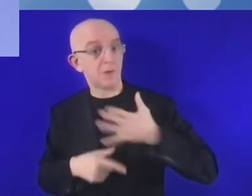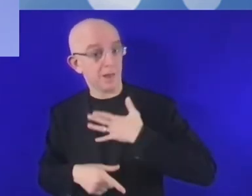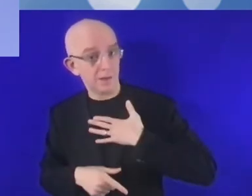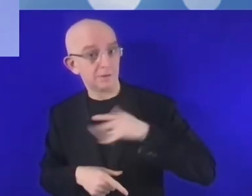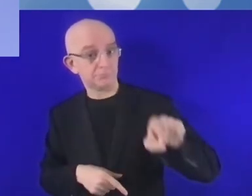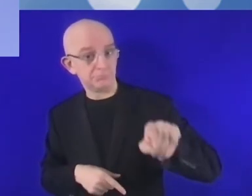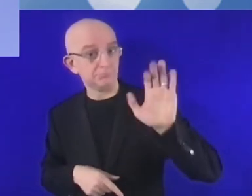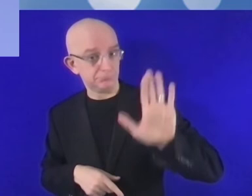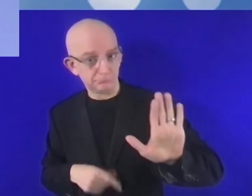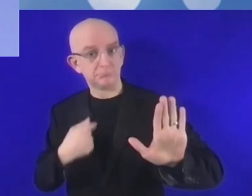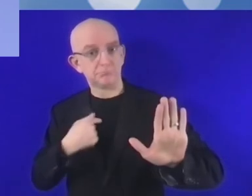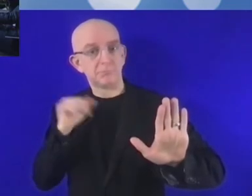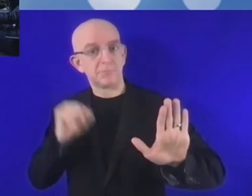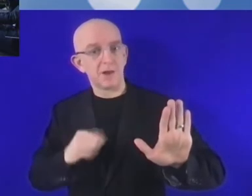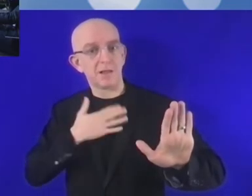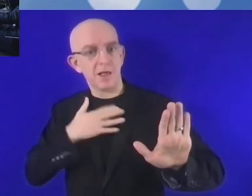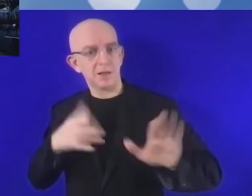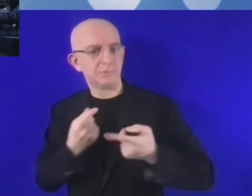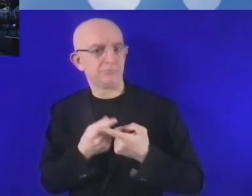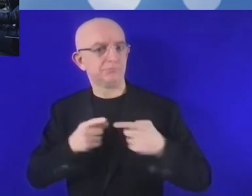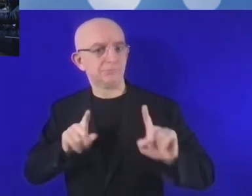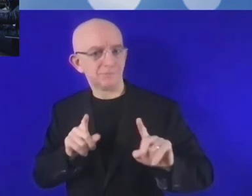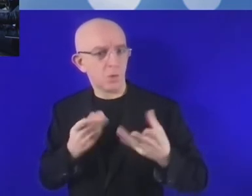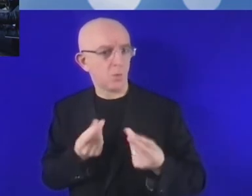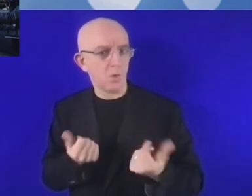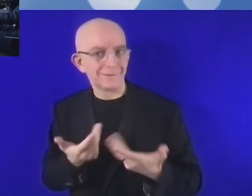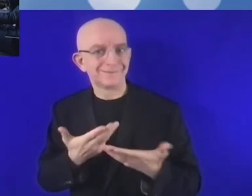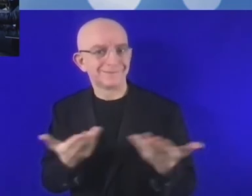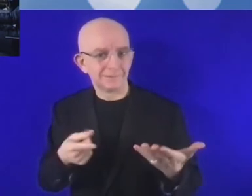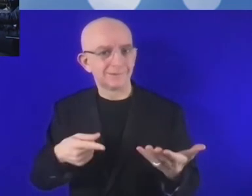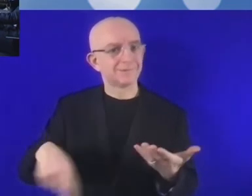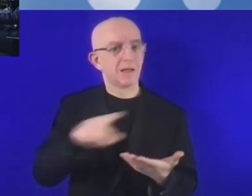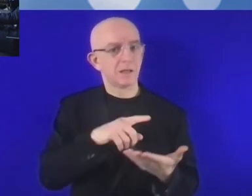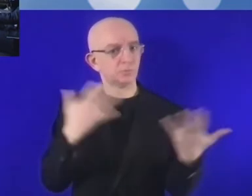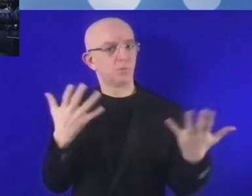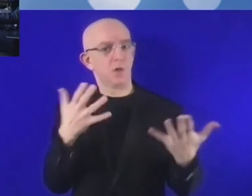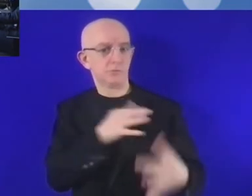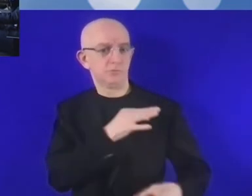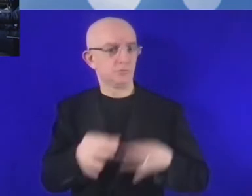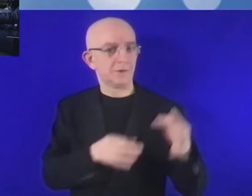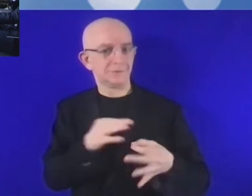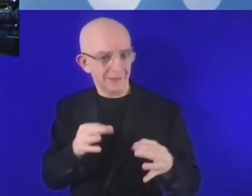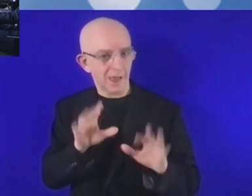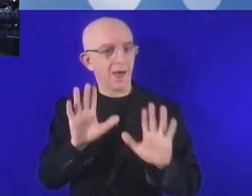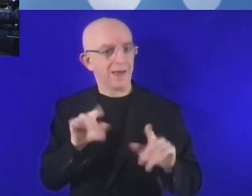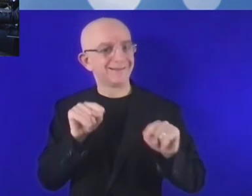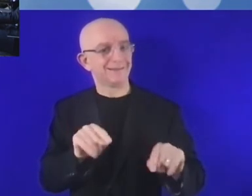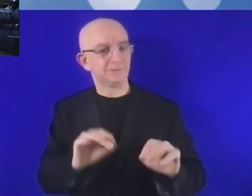وهناك كل واحد له مزاجه وما يحبه وما لا يحبه. فلا ننسى